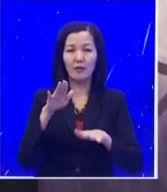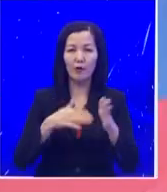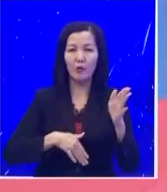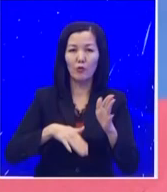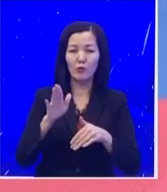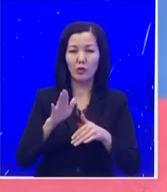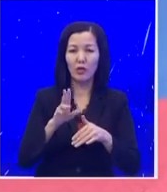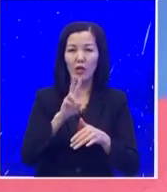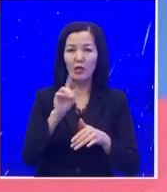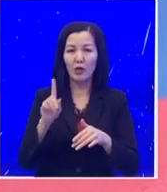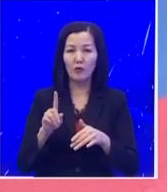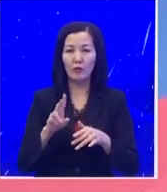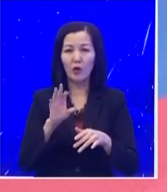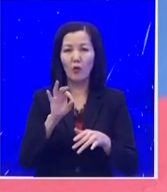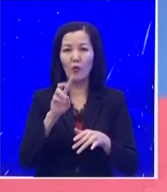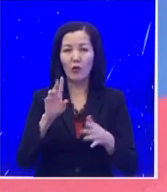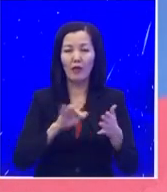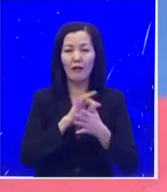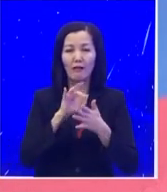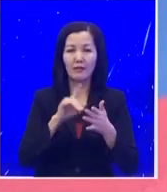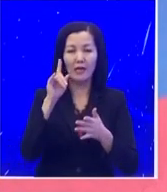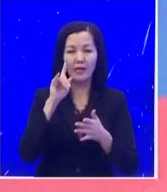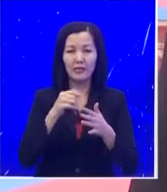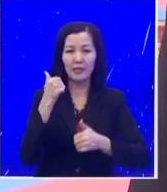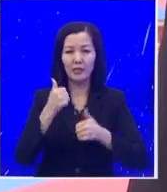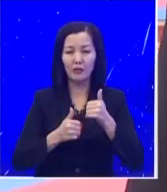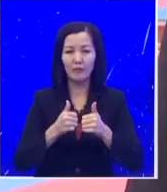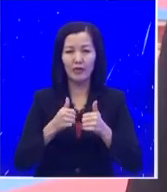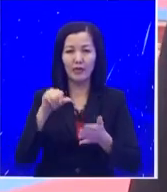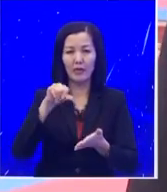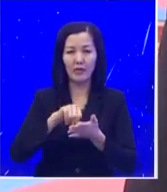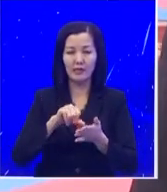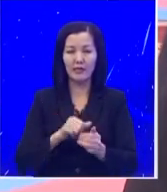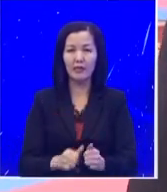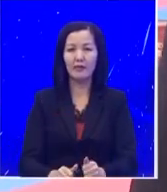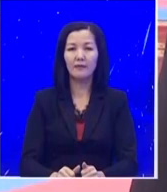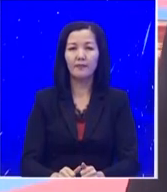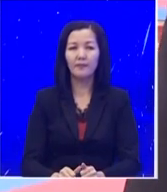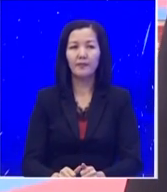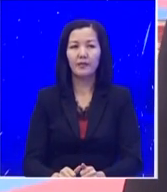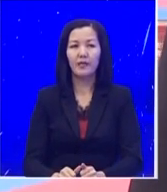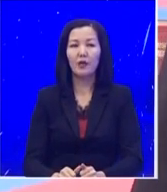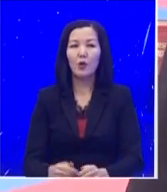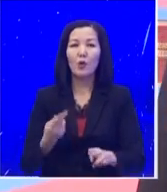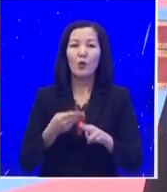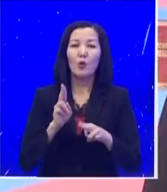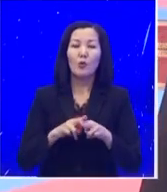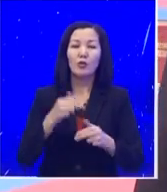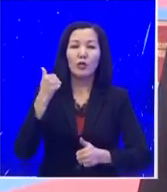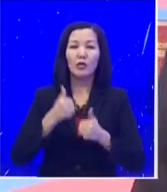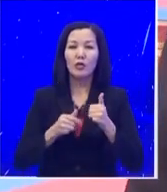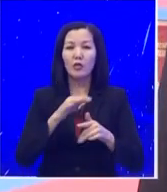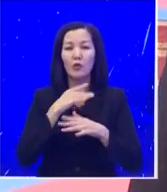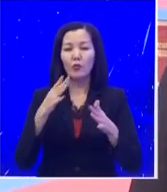шыққан спортшы наурызда Оралда өтетін Қазақстан чемпионатына жолдама алады. Осы жарыста спортшыларымыз